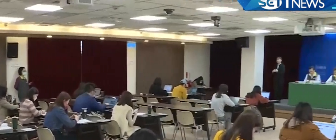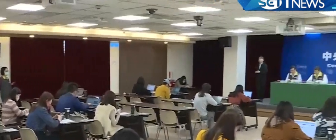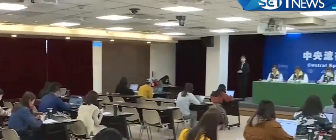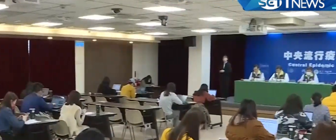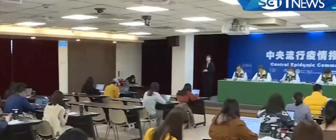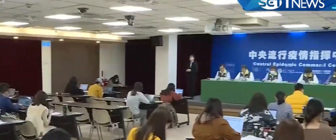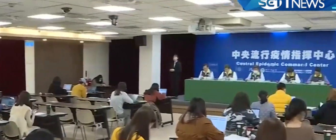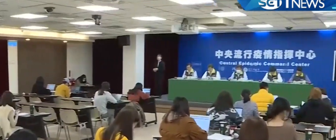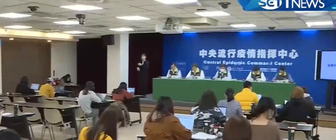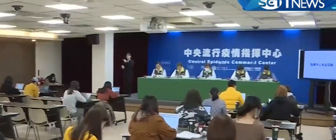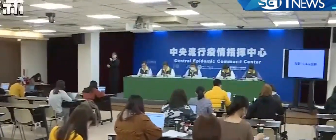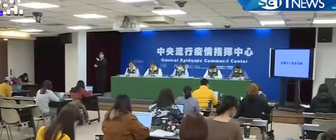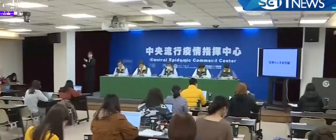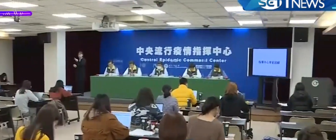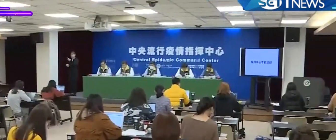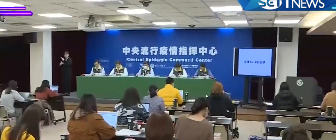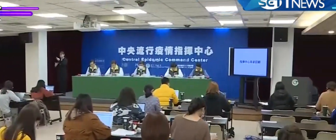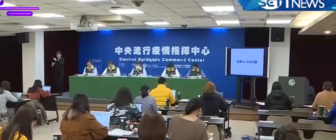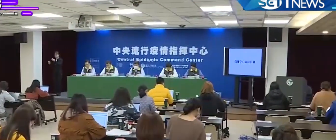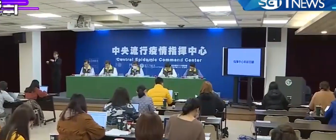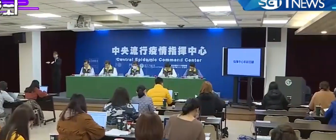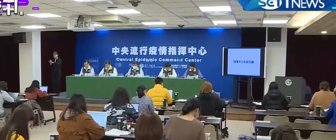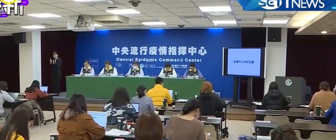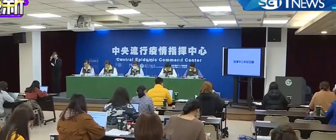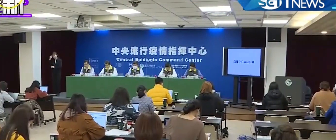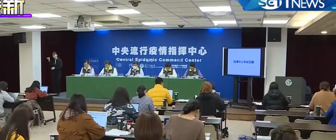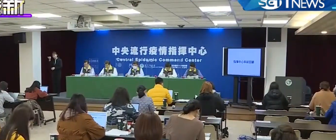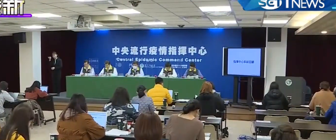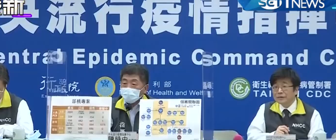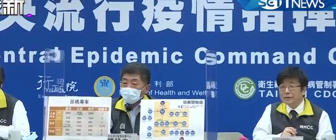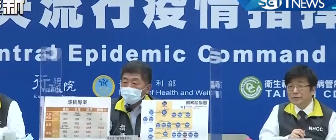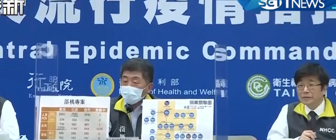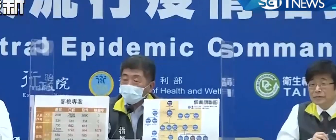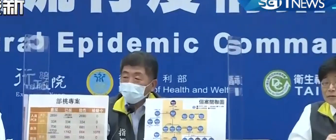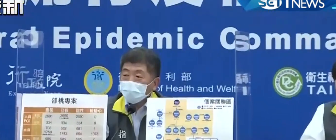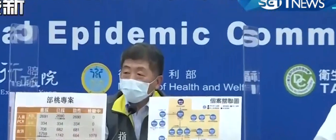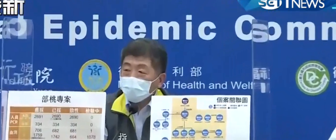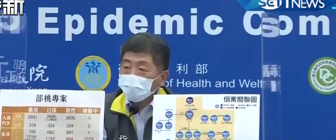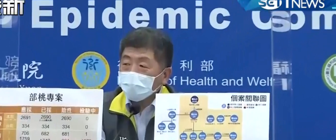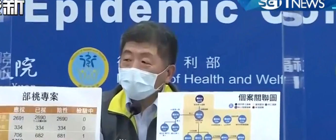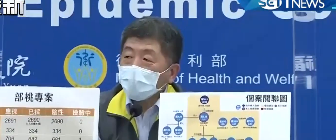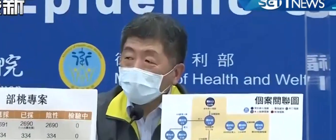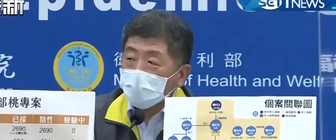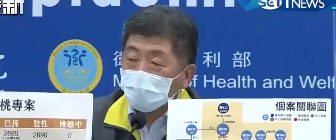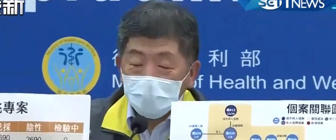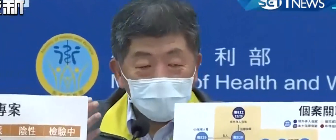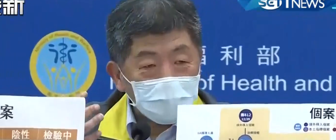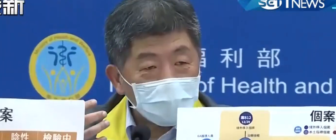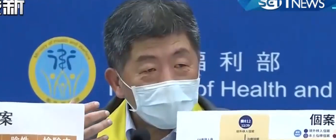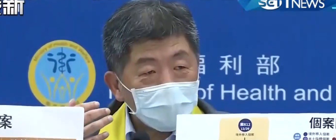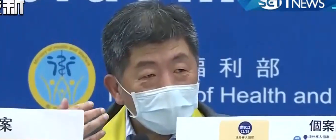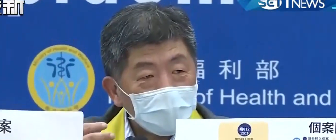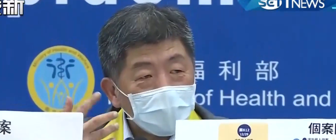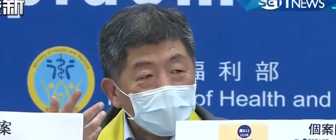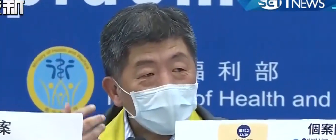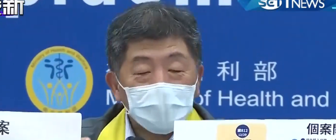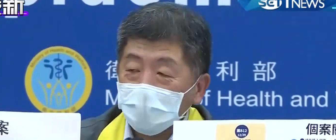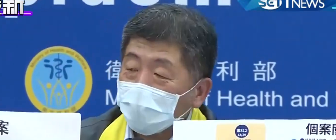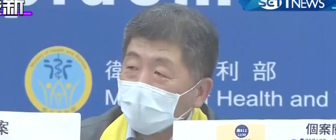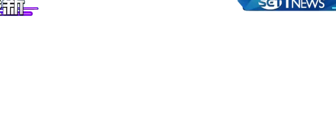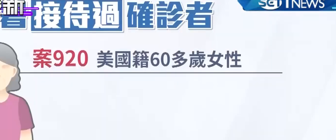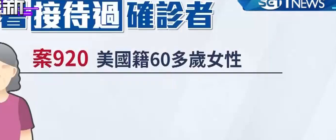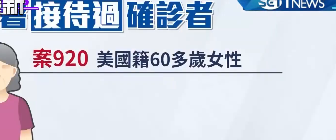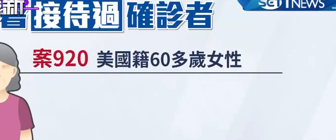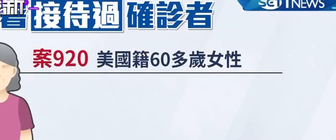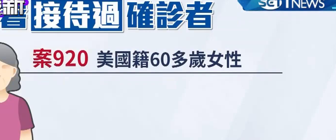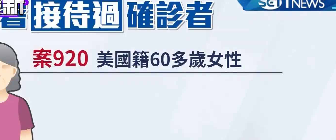指挥中心二月四号曾经公布一起境外一路确诊个案，按920，没想到现在爆出他曾与海巡署同仁一起用餐互